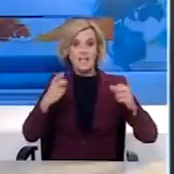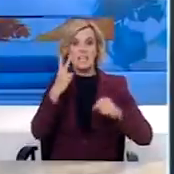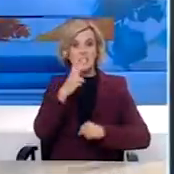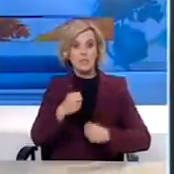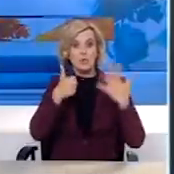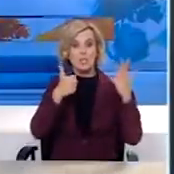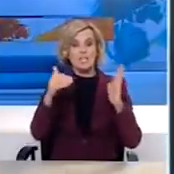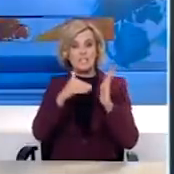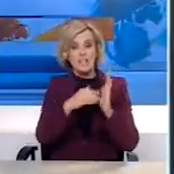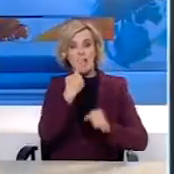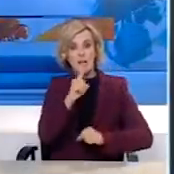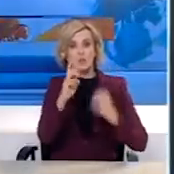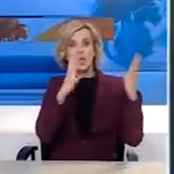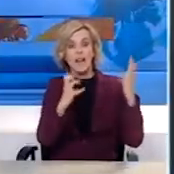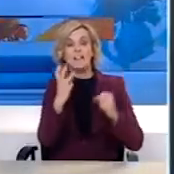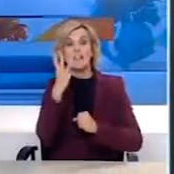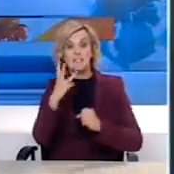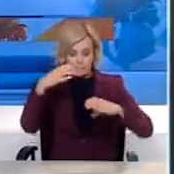26.193 εργαστηριακοί έλεγχοι.